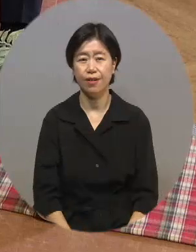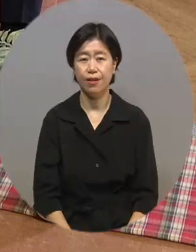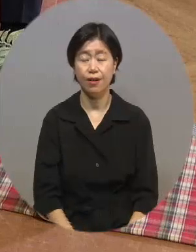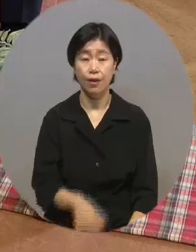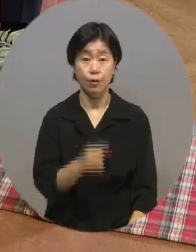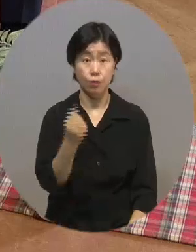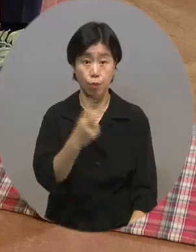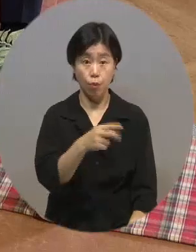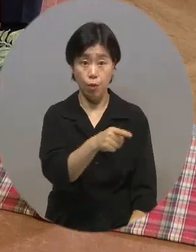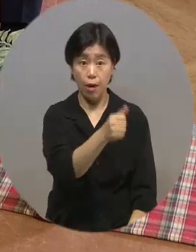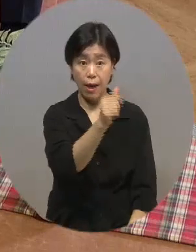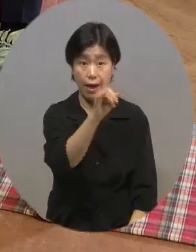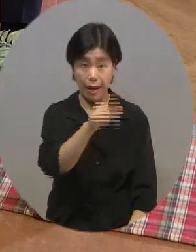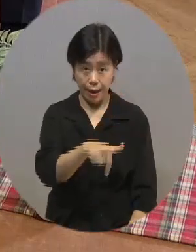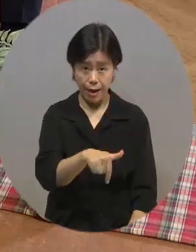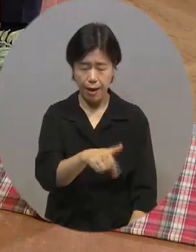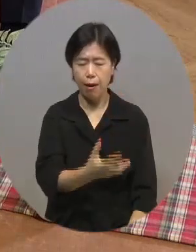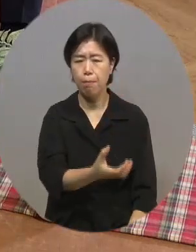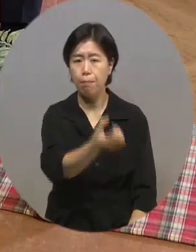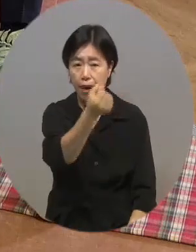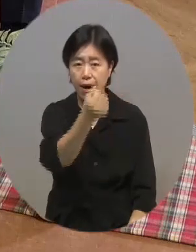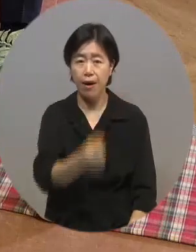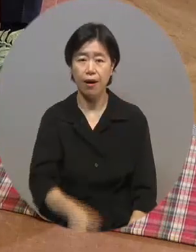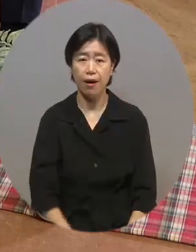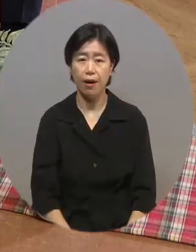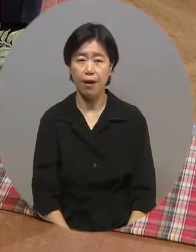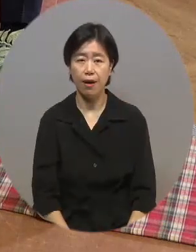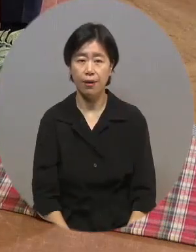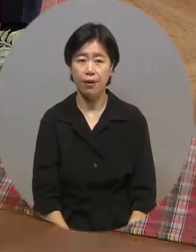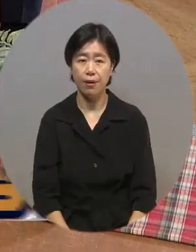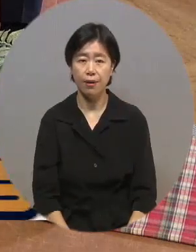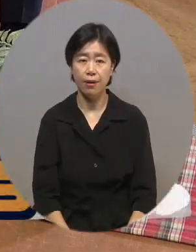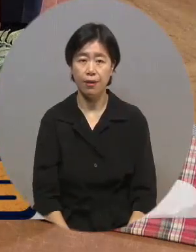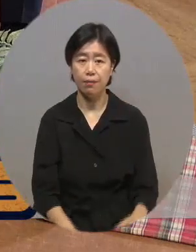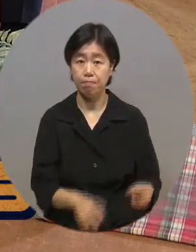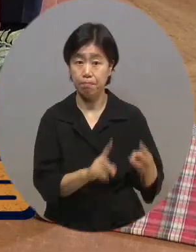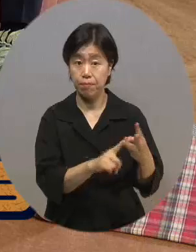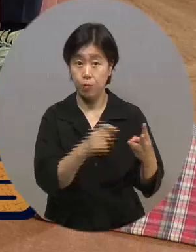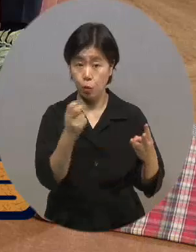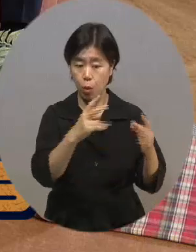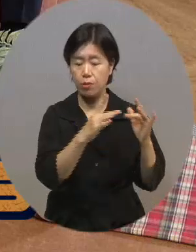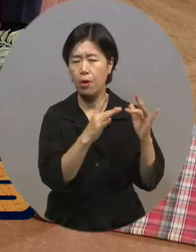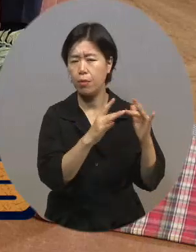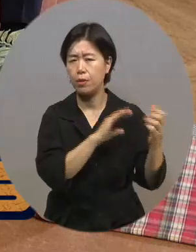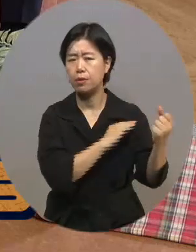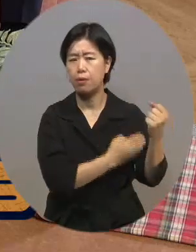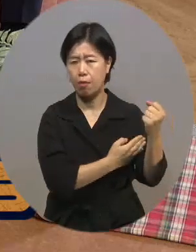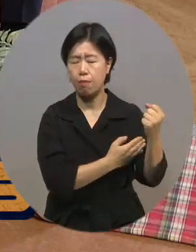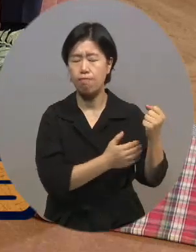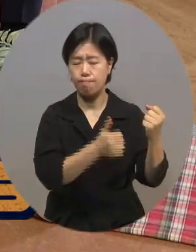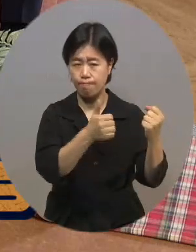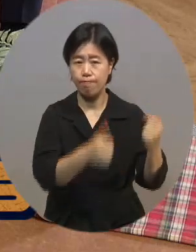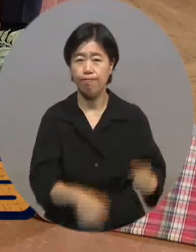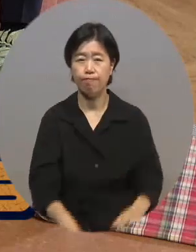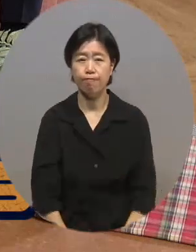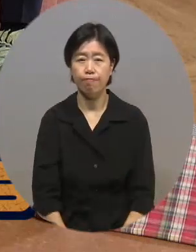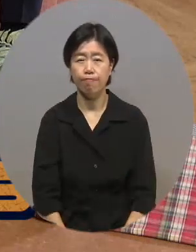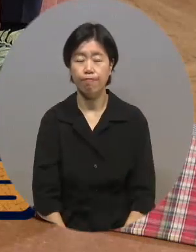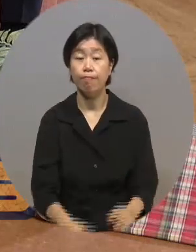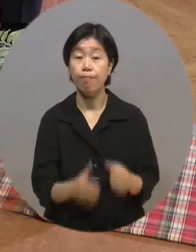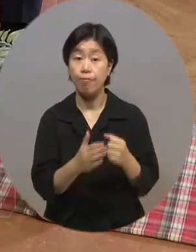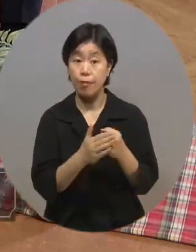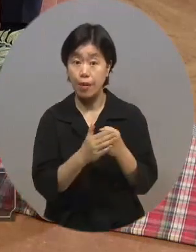사람들이 핵무장을 하고 있다는 거. 그 다음에 그 사이버 능력을 갖고 있어서